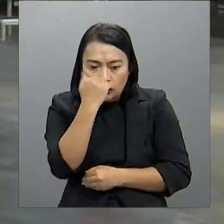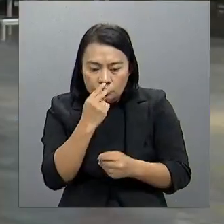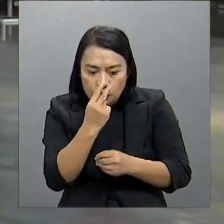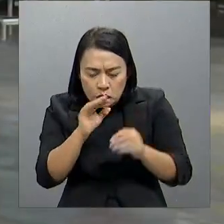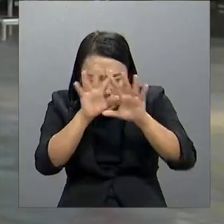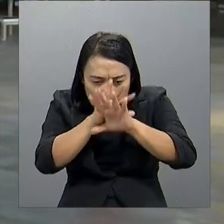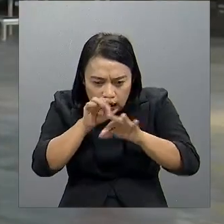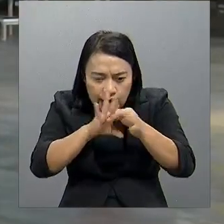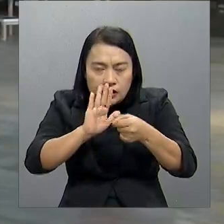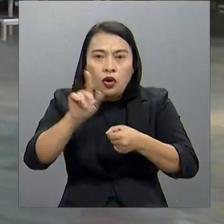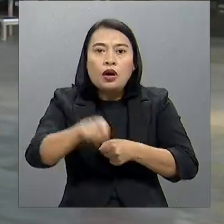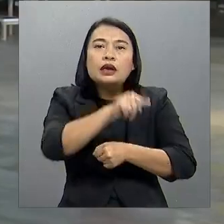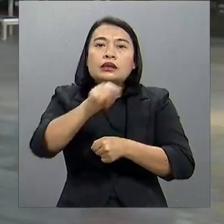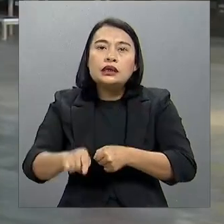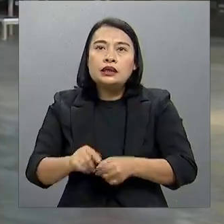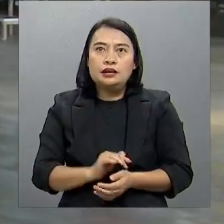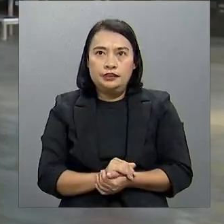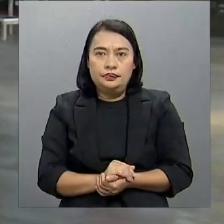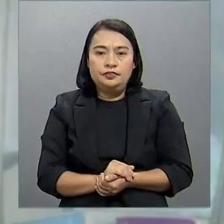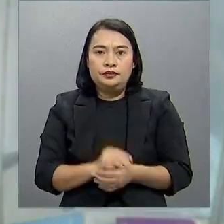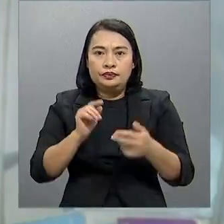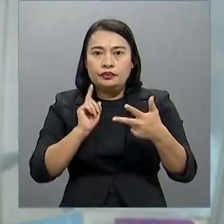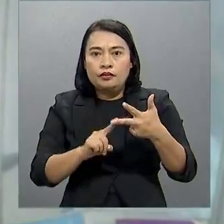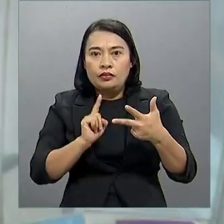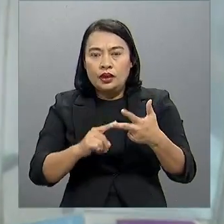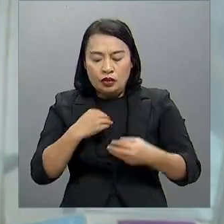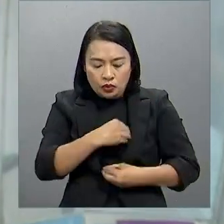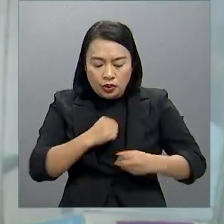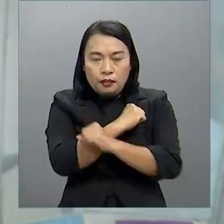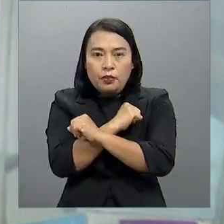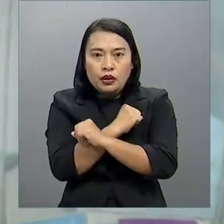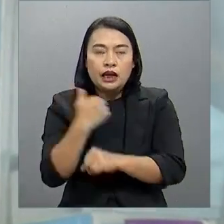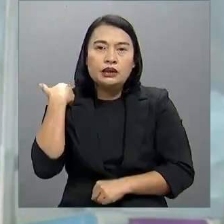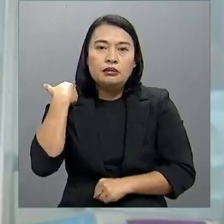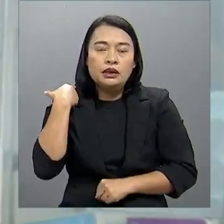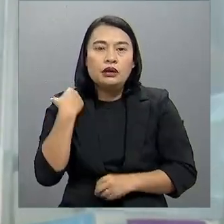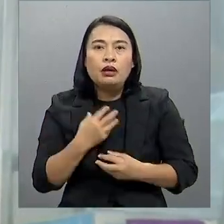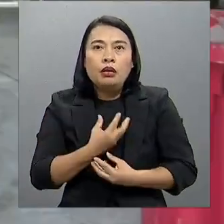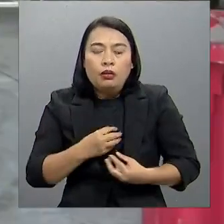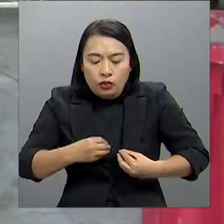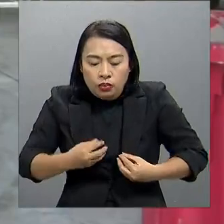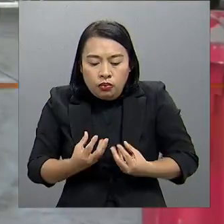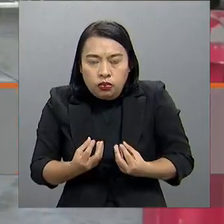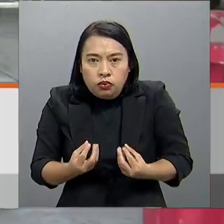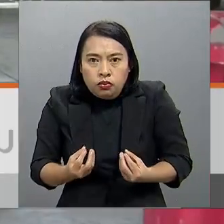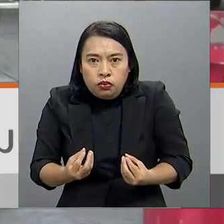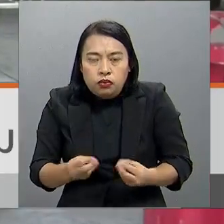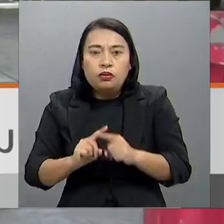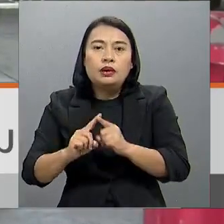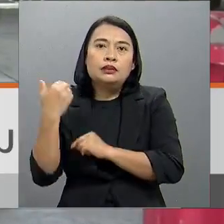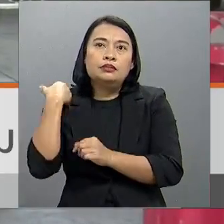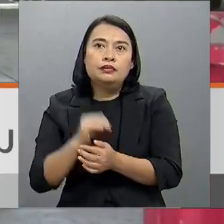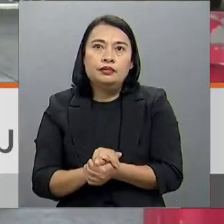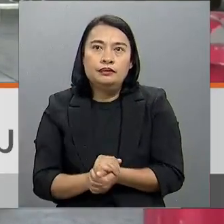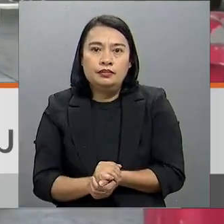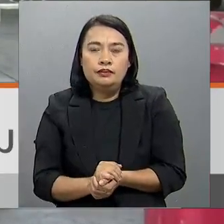สหราชอาณาจักร3ภูมิคุ้มกันที่เคยเกิดขึ้นลดน้อยถอยลงตามกาลเวลาเห็นจากกรณีของ